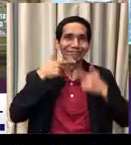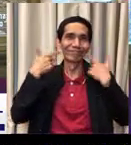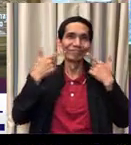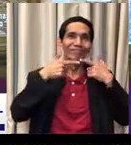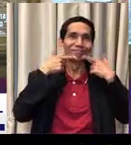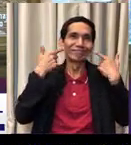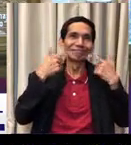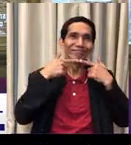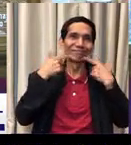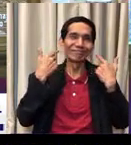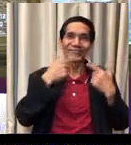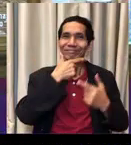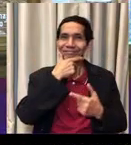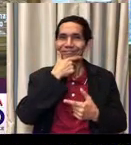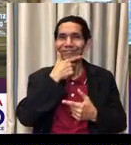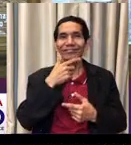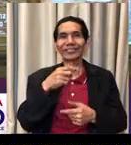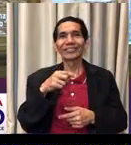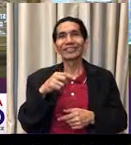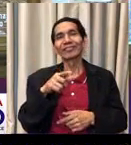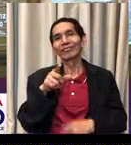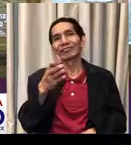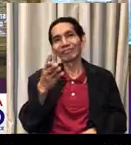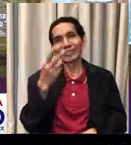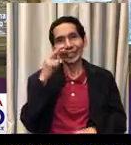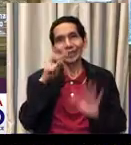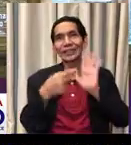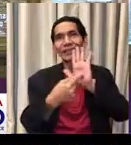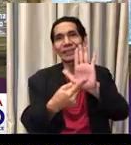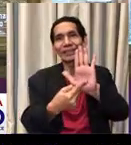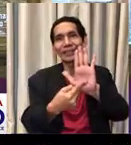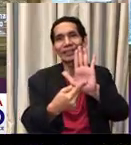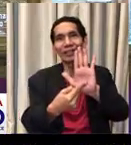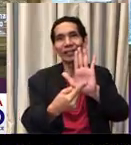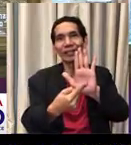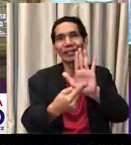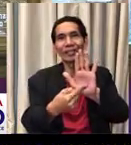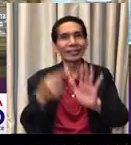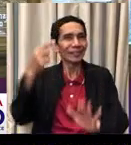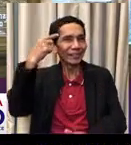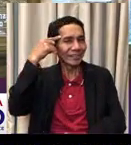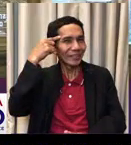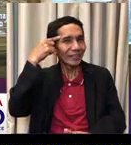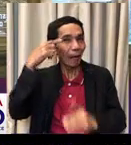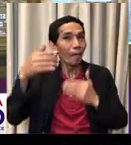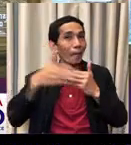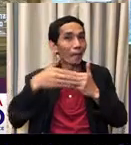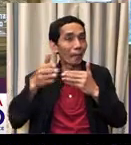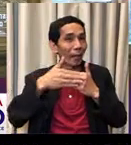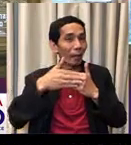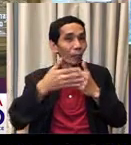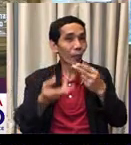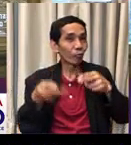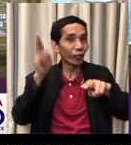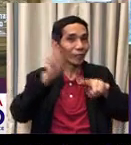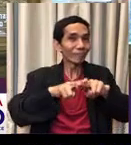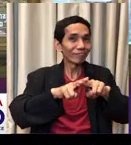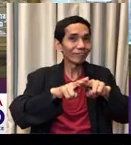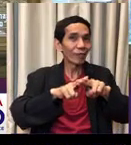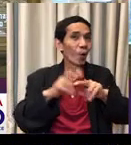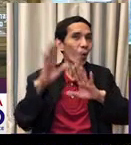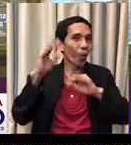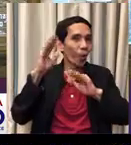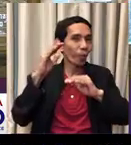Ayan, si Lester. Ayan, may iniisip kasi ako, malapit ko na mapunan.